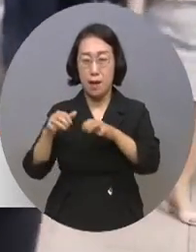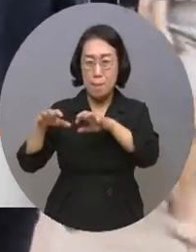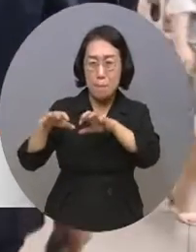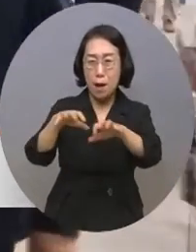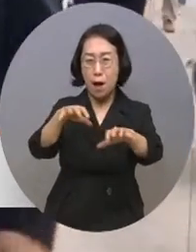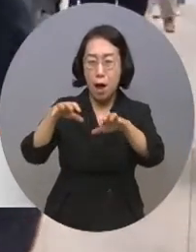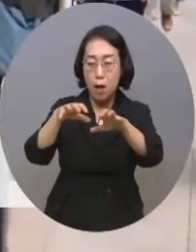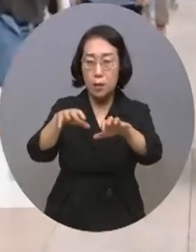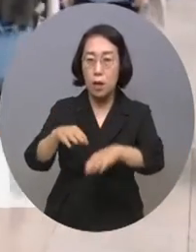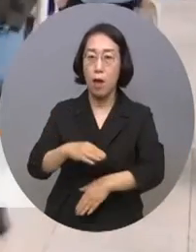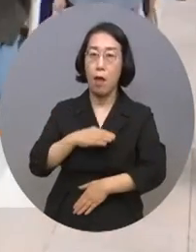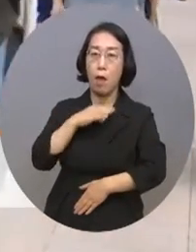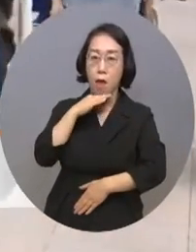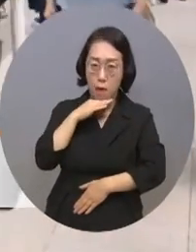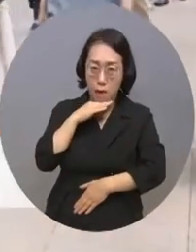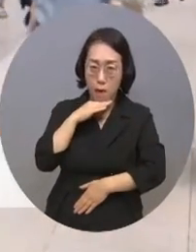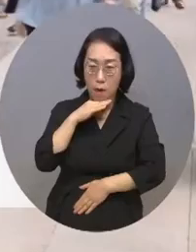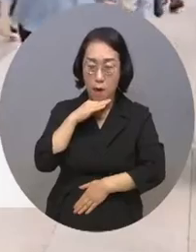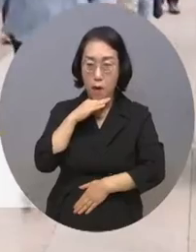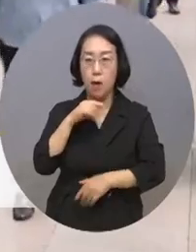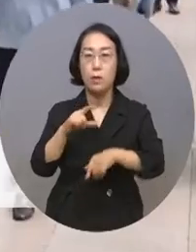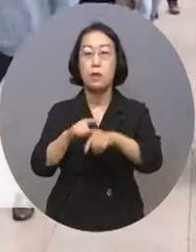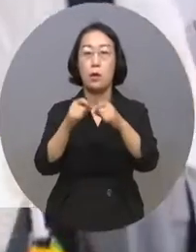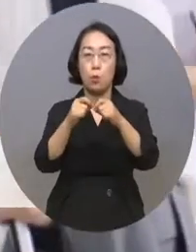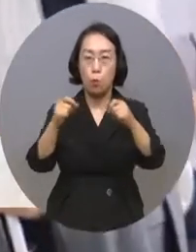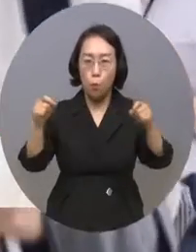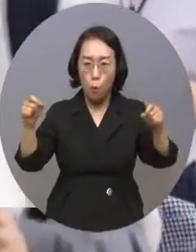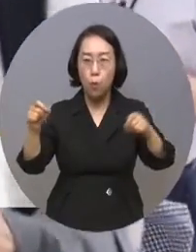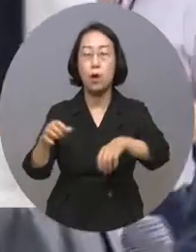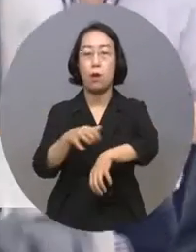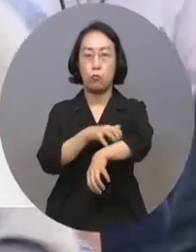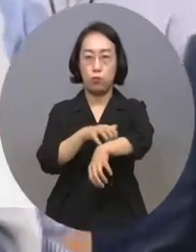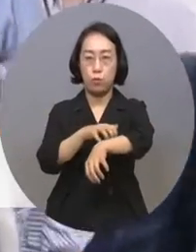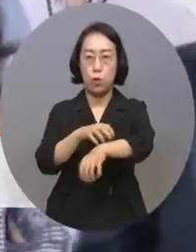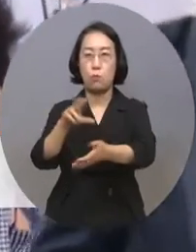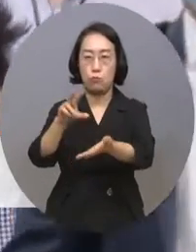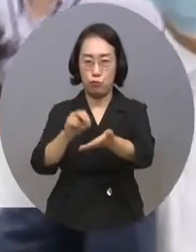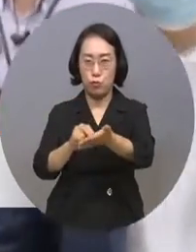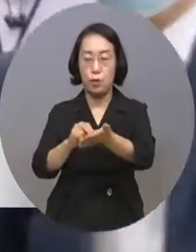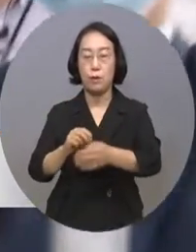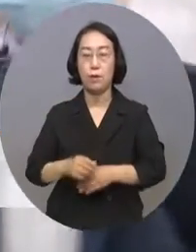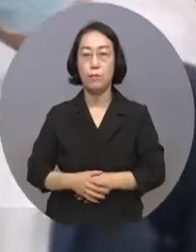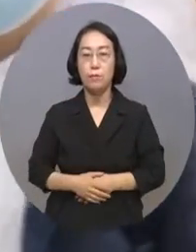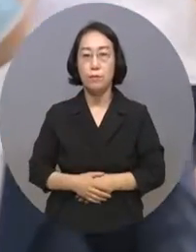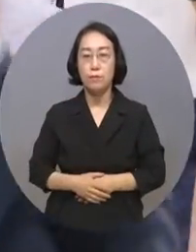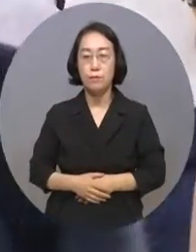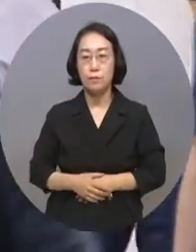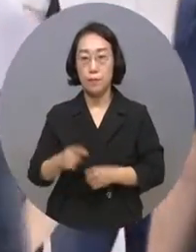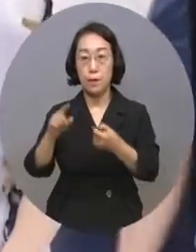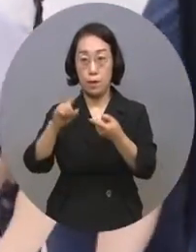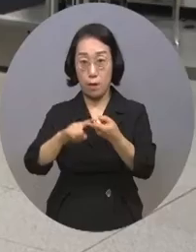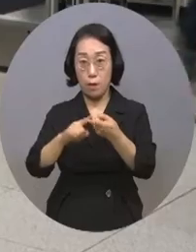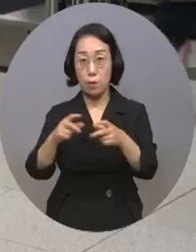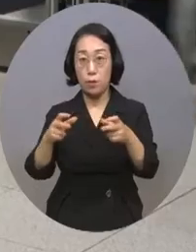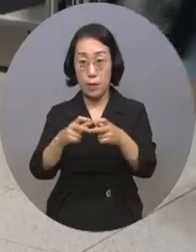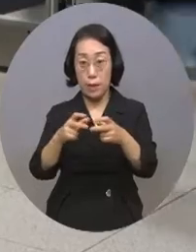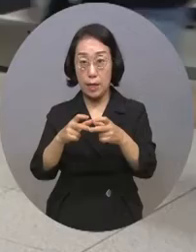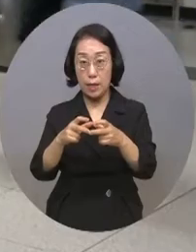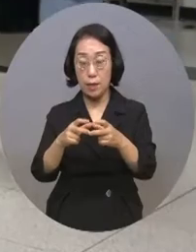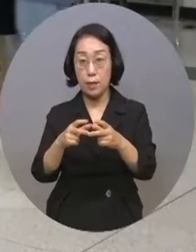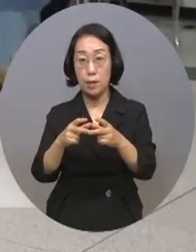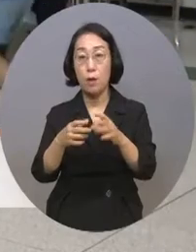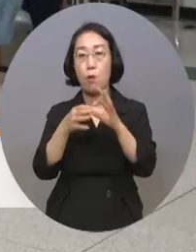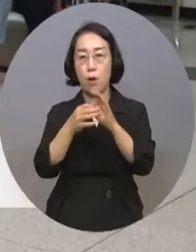몰려 사람들이 이동을 마치기까지 기다려야 하는 상황이 반복되고 있습니다. 이에 대해 장애인 제도 개선